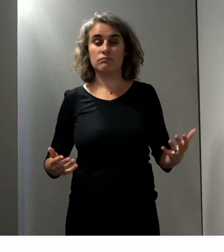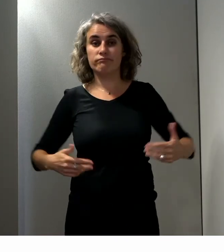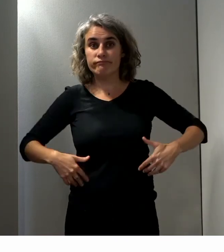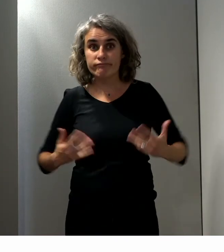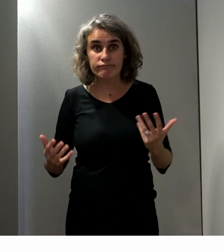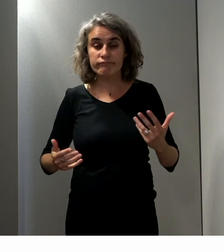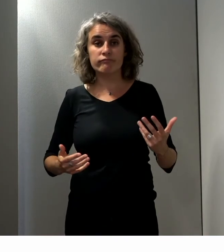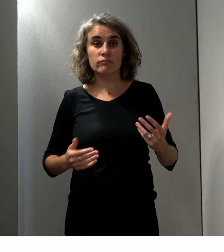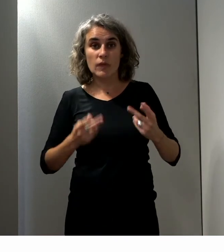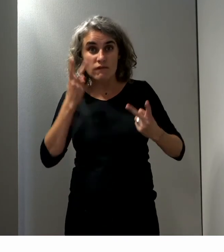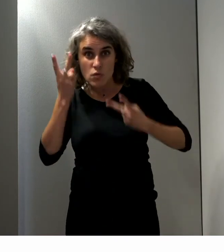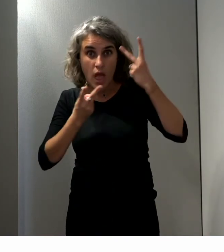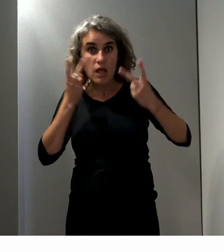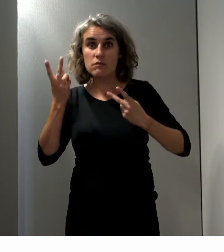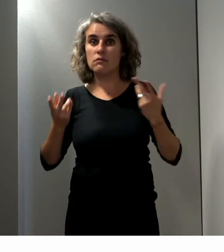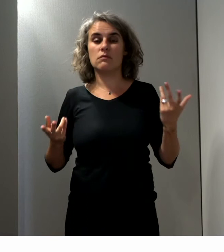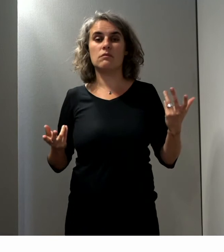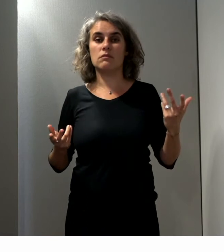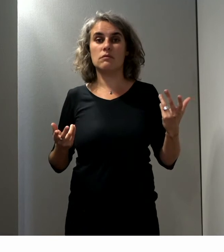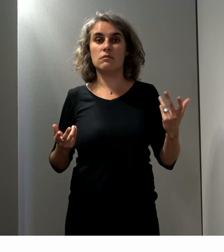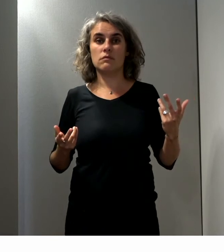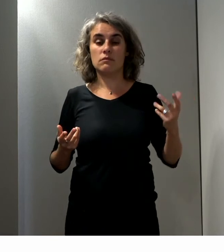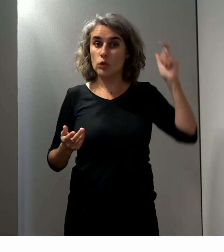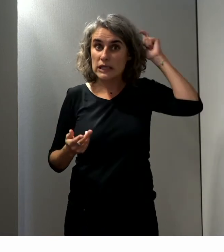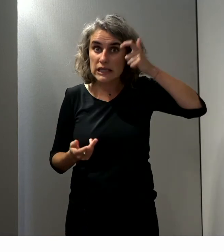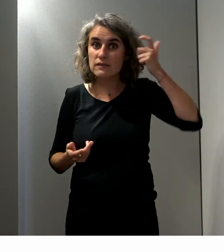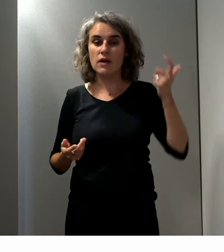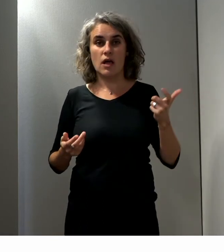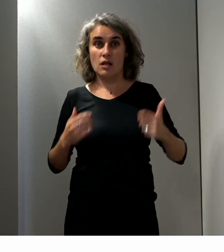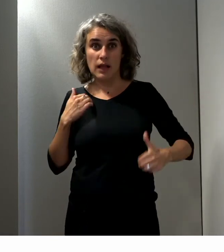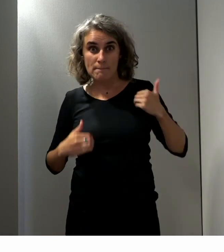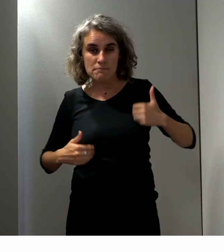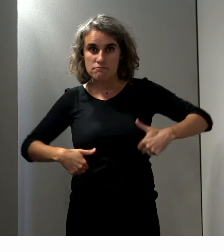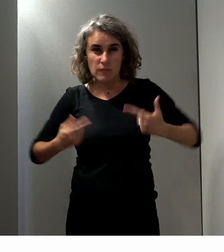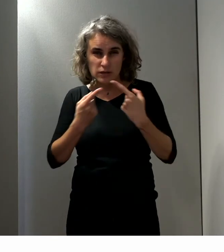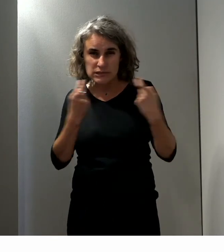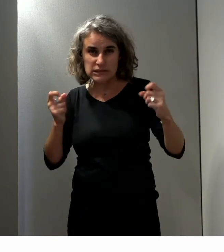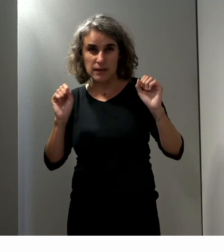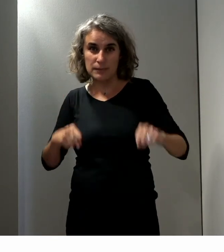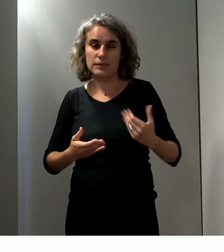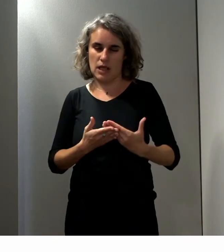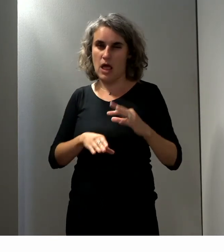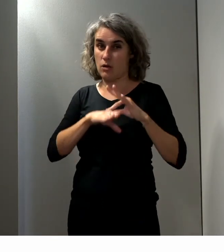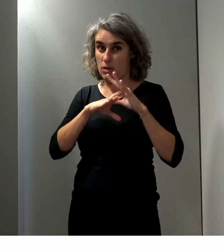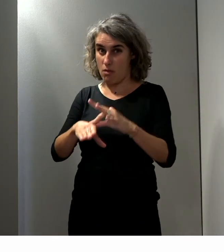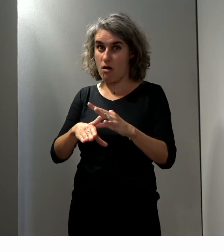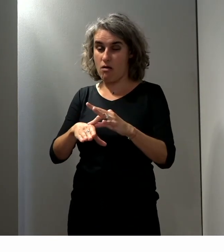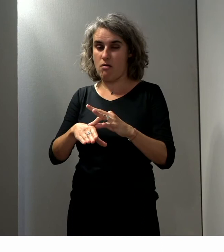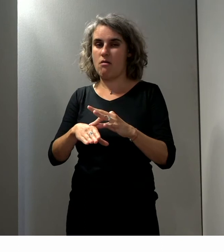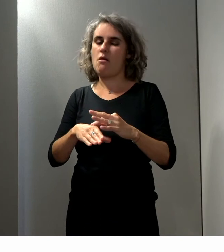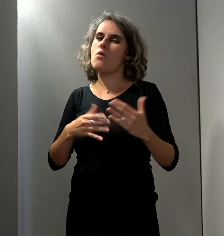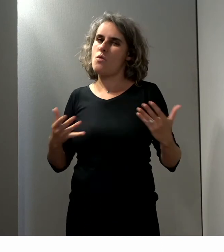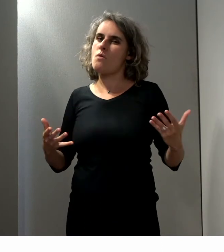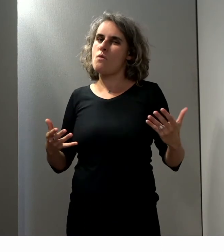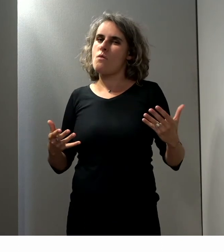physique. On peut avoir un handicap visuel, un handicap cognitif. Donc ça aussi, le rôle de l'accompagnateur,